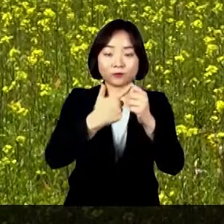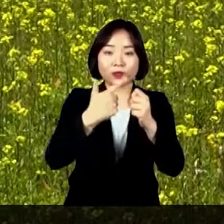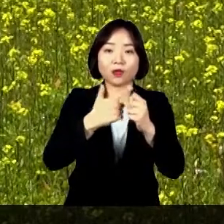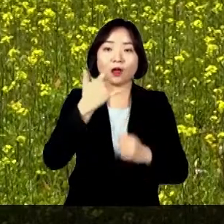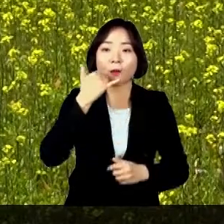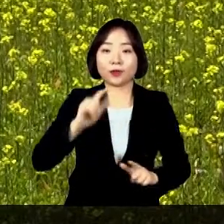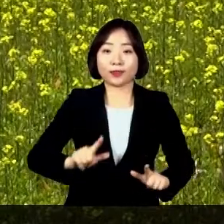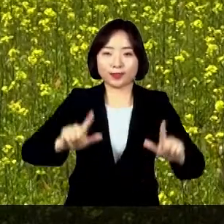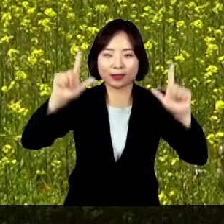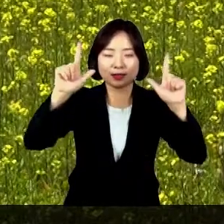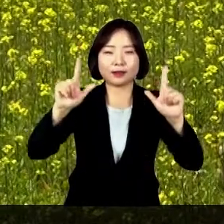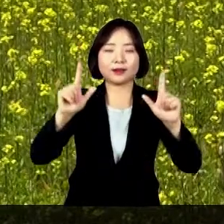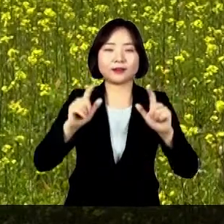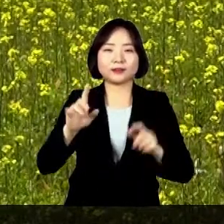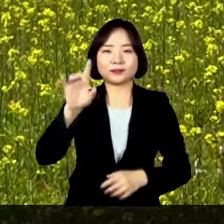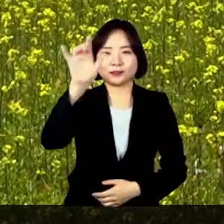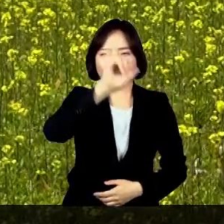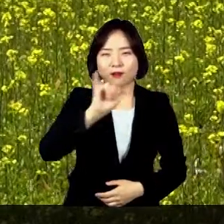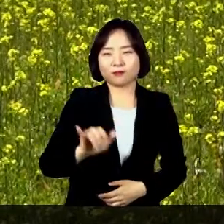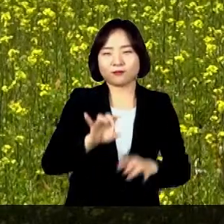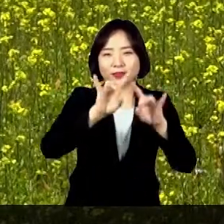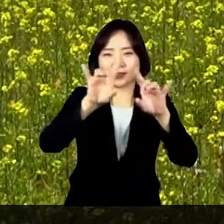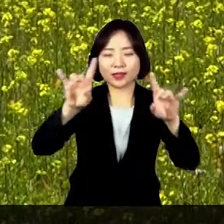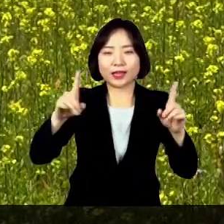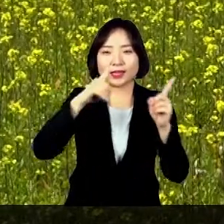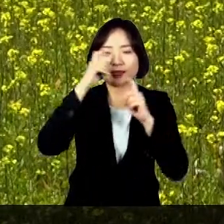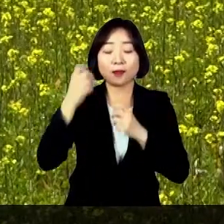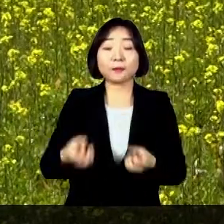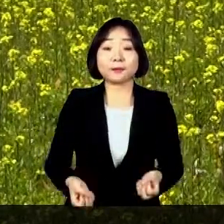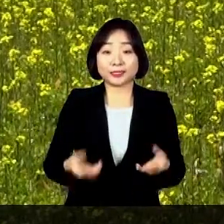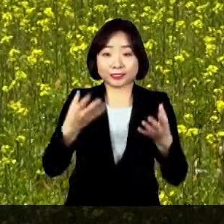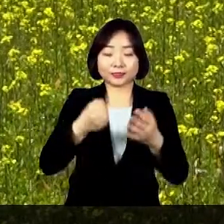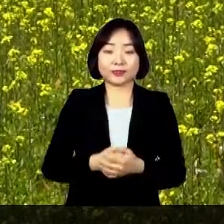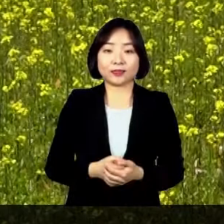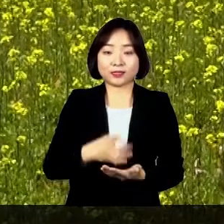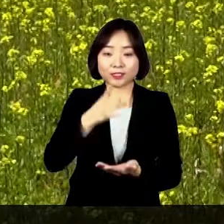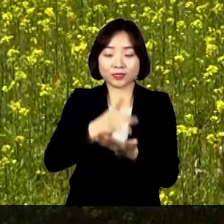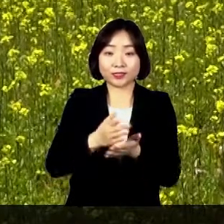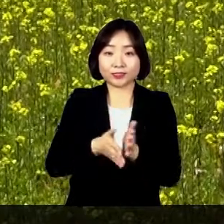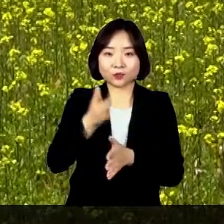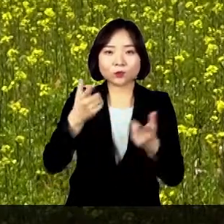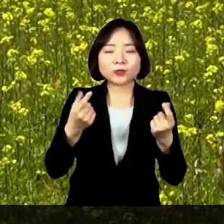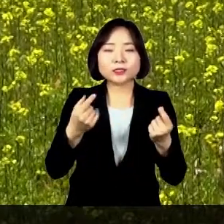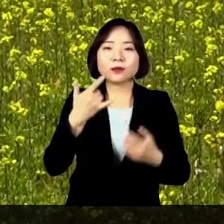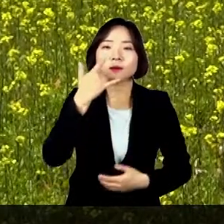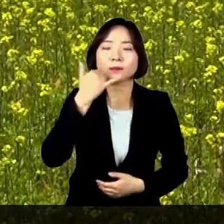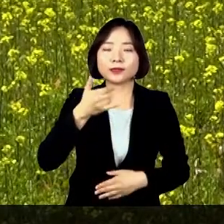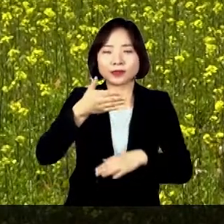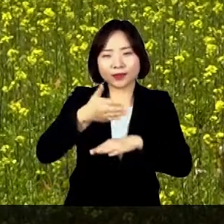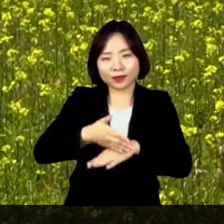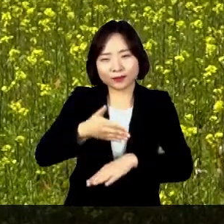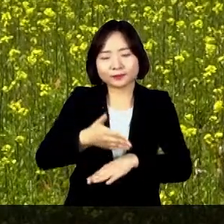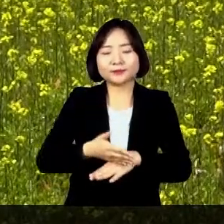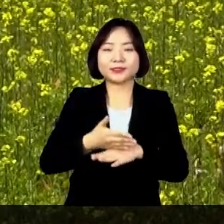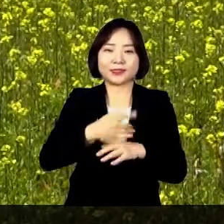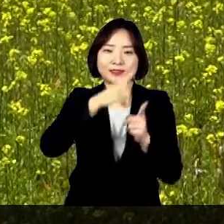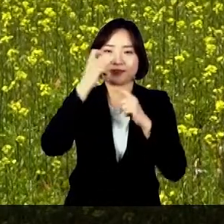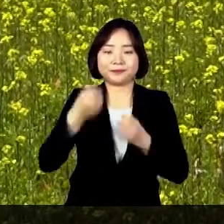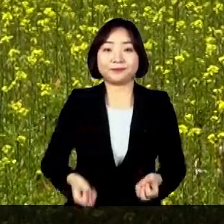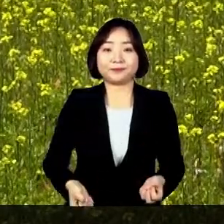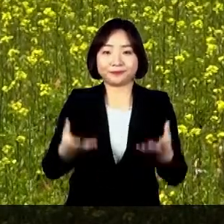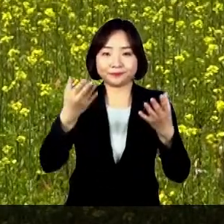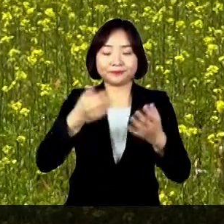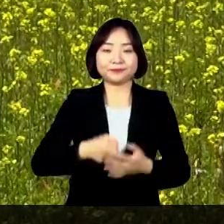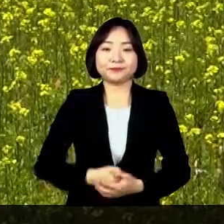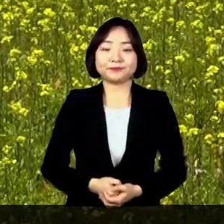제46회 어버이날을 맞아 전국 각지에서 기념행사가 열렸는데요. 천안시에서도 어버이께 감사한 마음을 전하기 위한